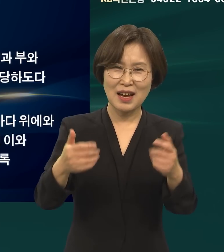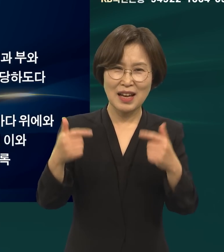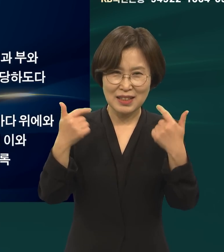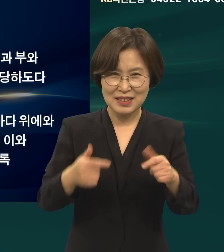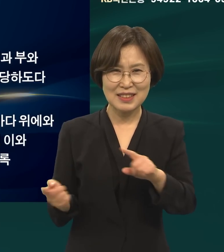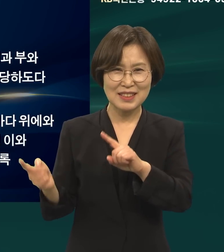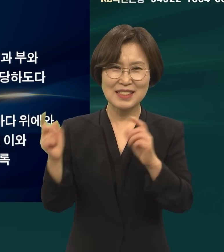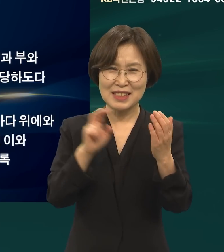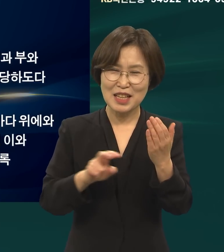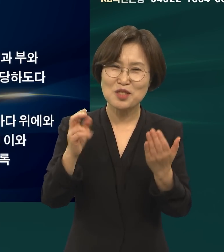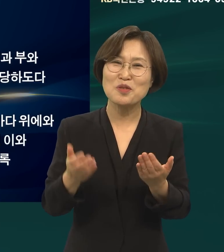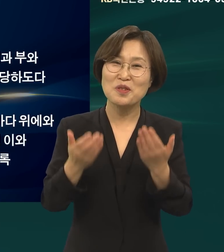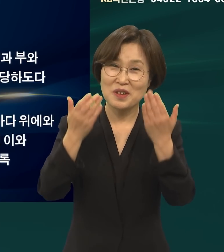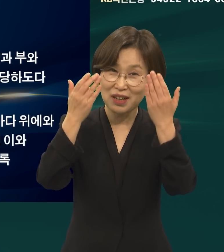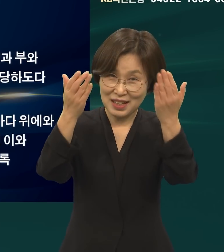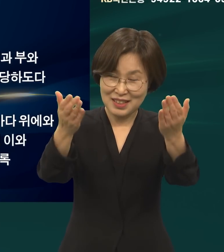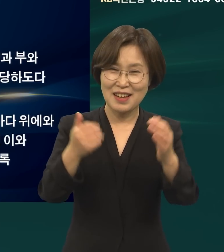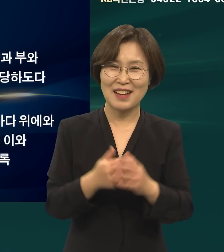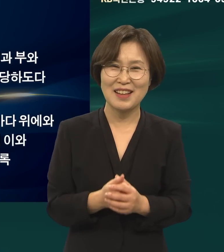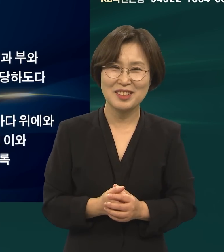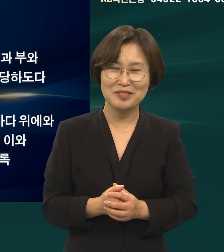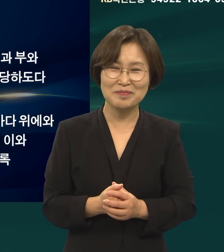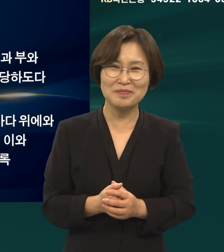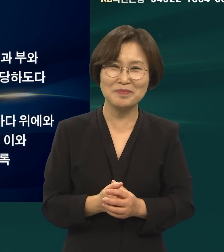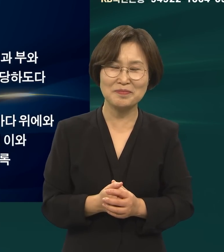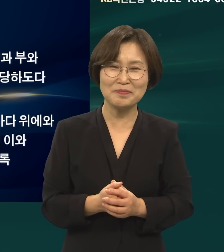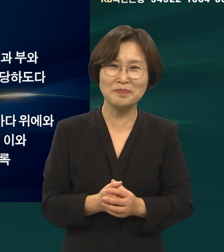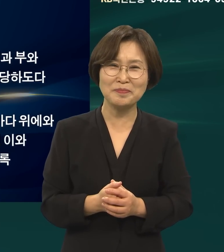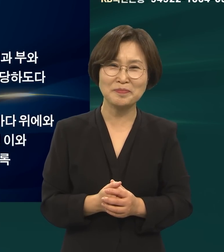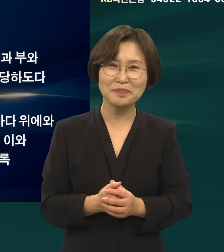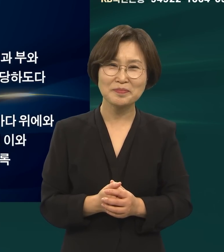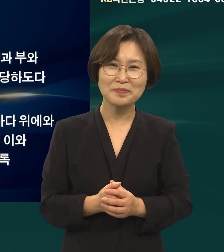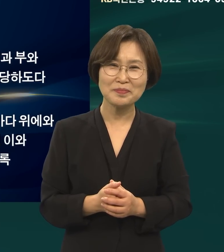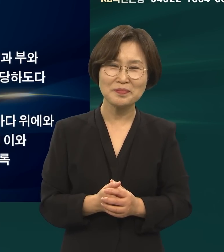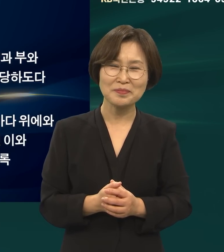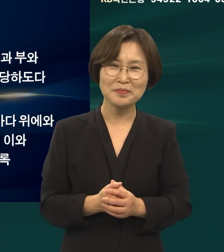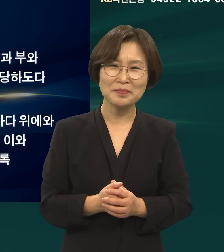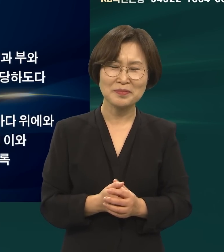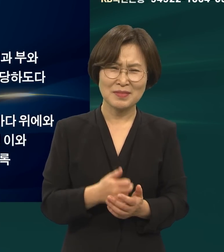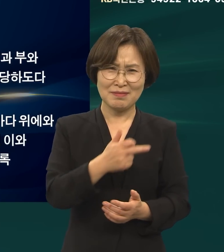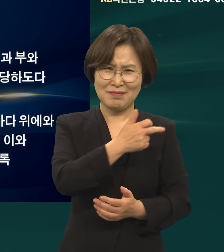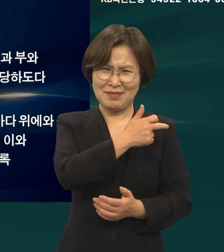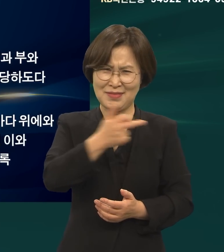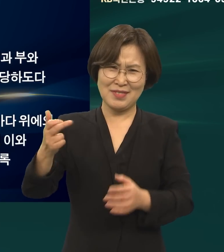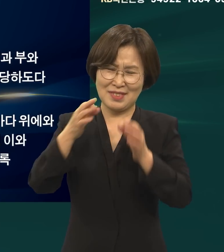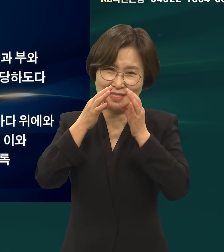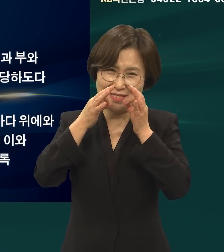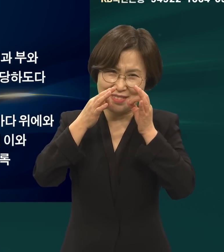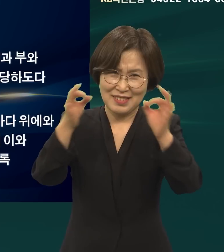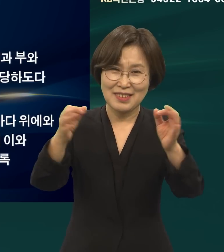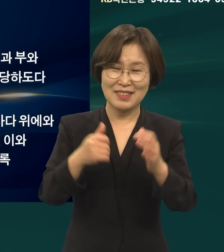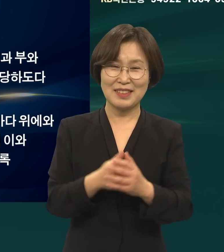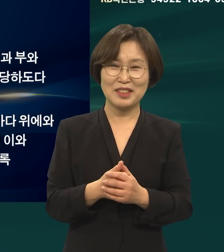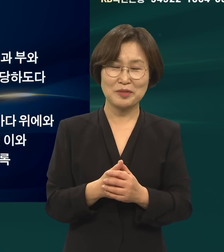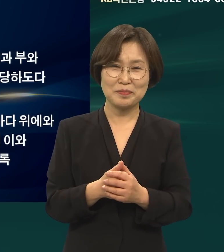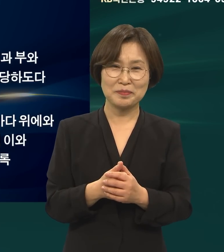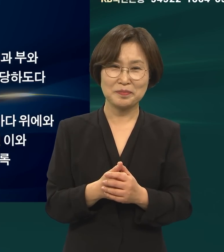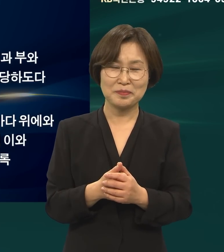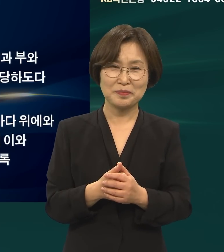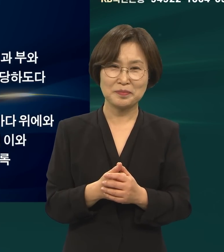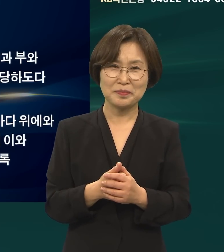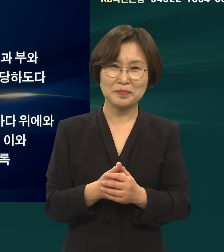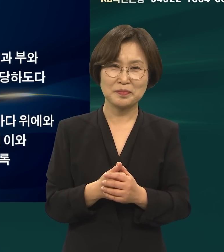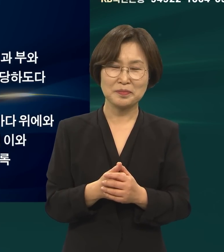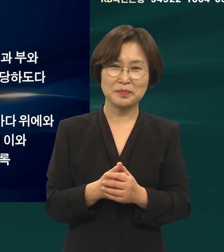찬송하니라. 부활절 살겠습니다. 그래 돌릴지어다까지 딱 한 다음에 제일 크게 읽고, 아주머니들은 잘 들으세요. 제일 크다는